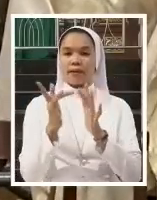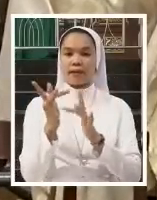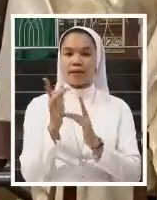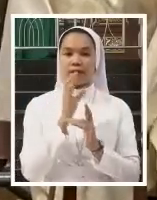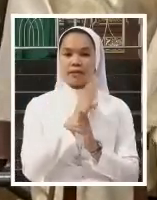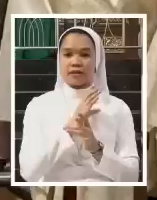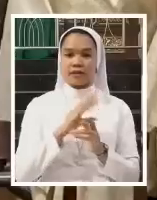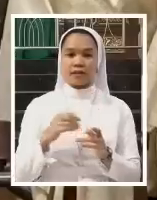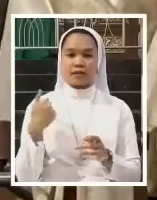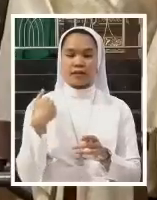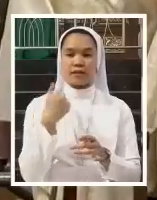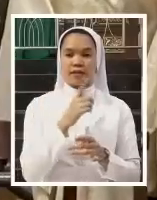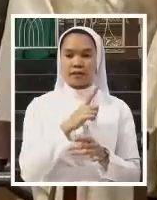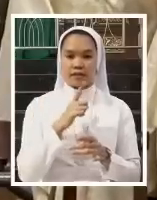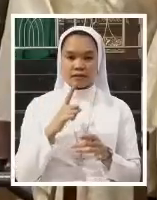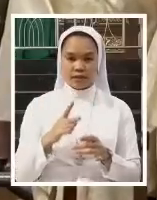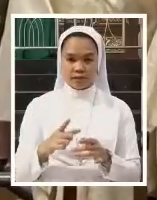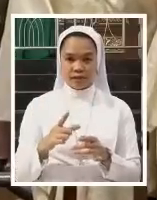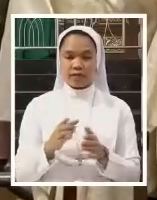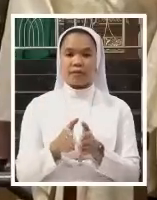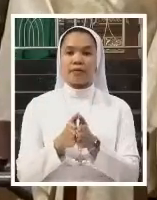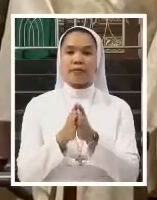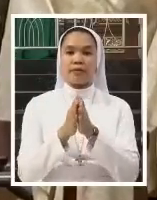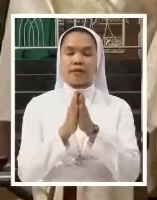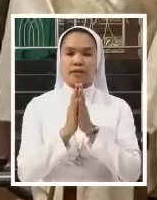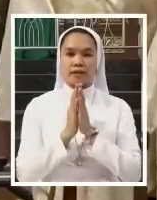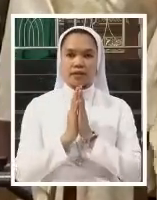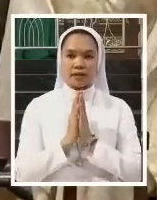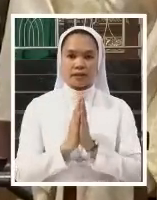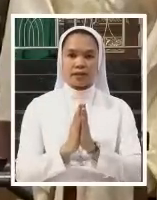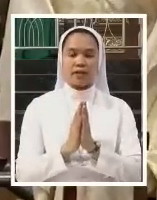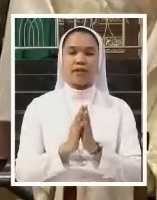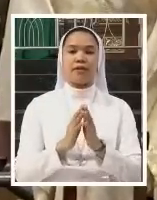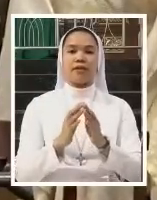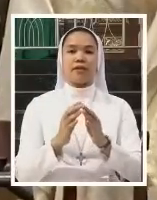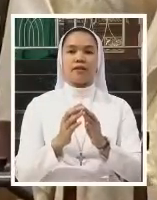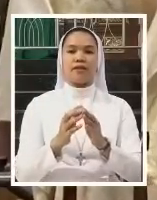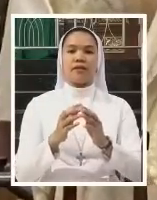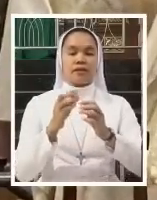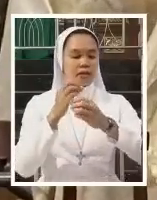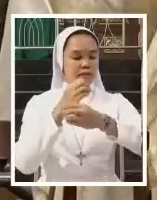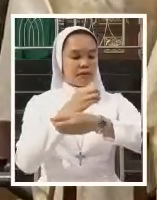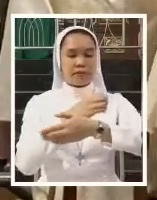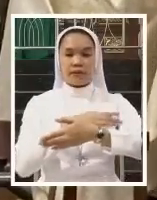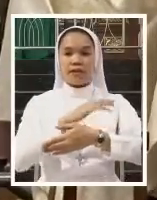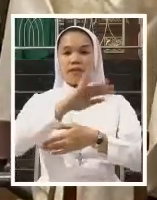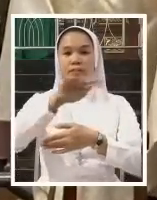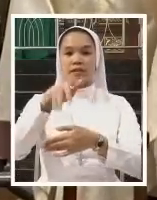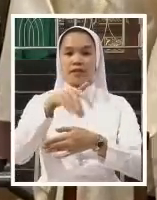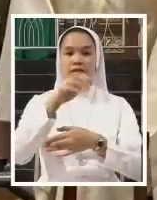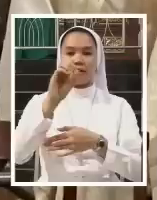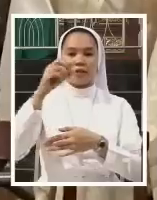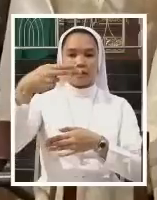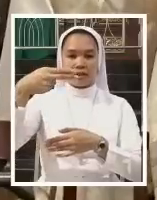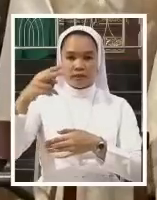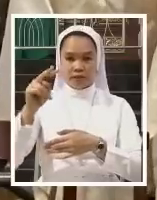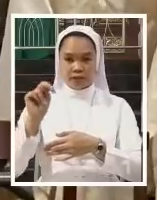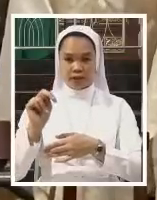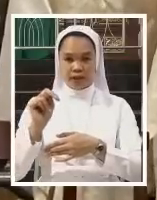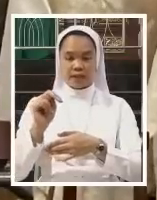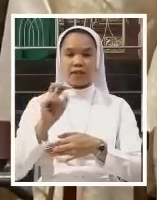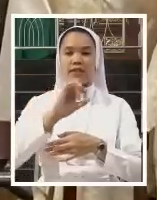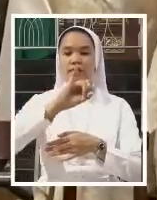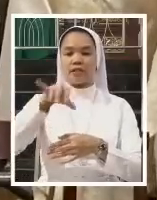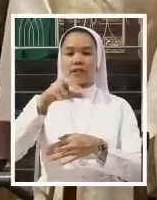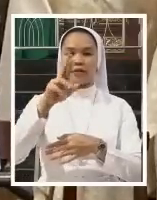mong kagurangnan maghagad na bunyagan, si Juan duman sa Jordan, ipinadara mo